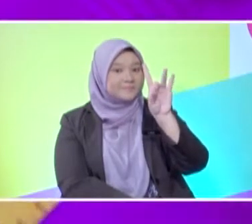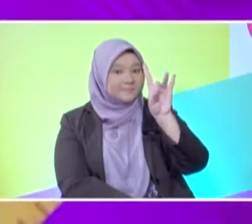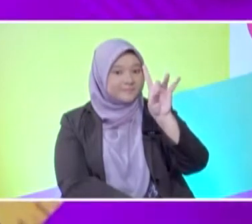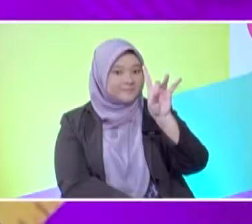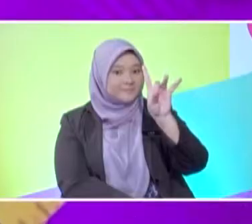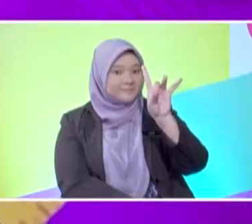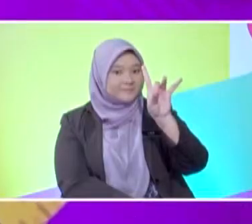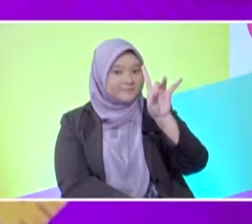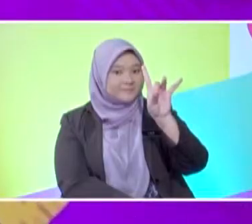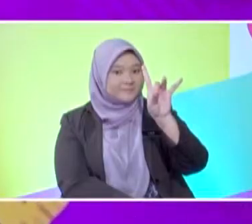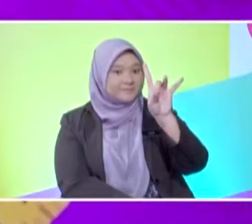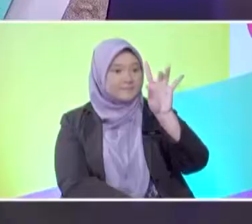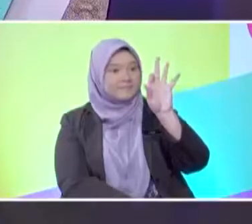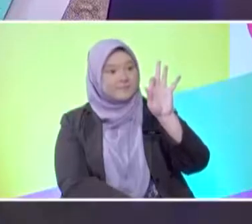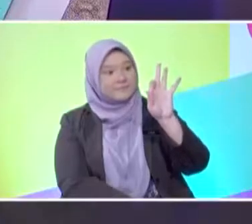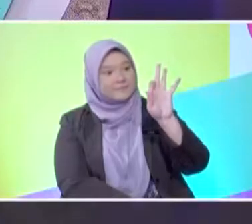778899